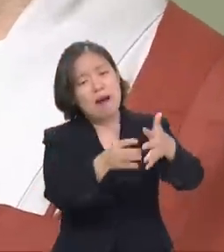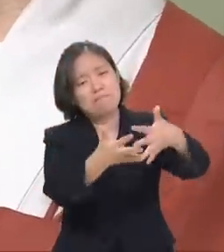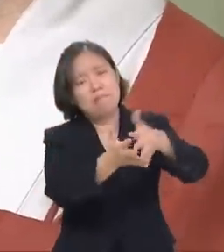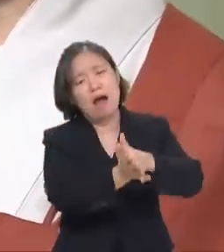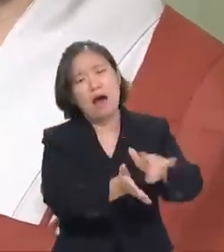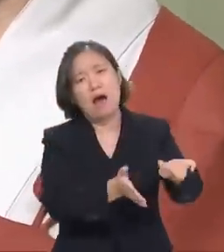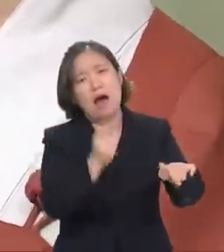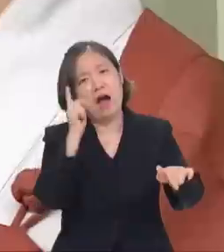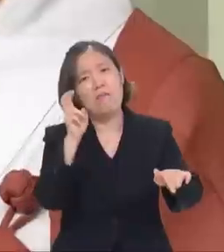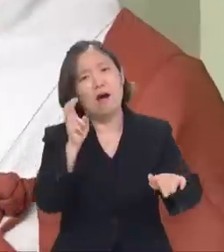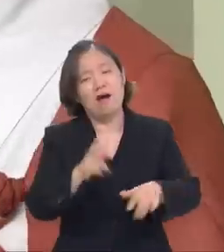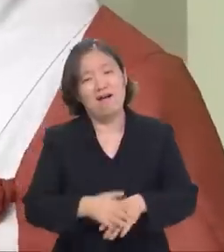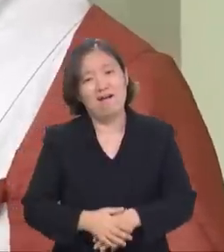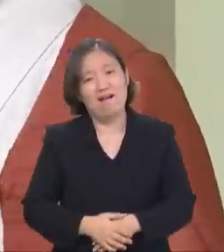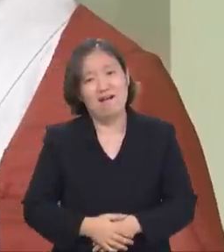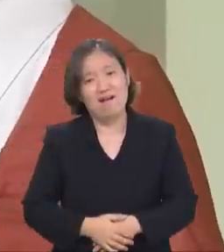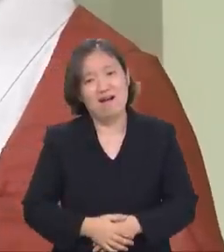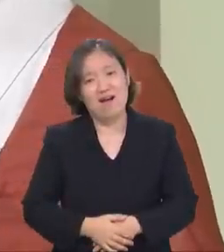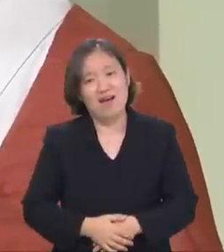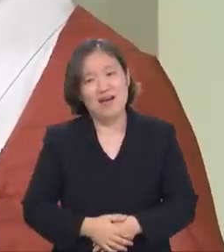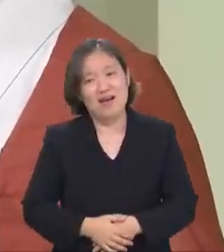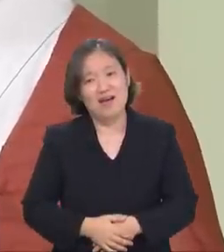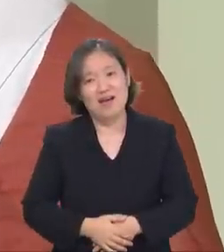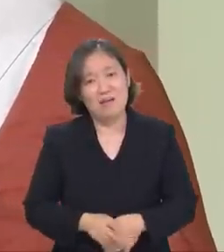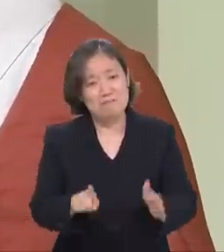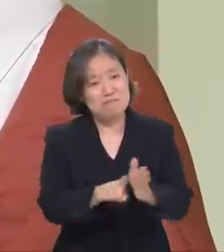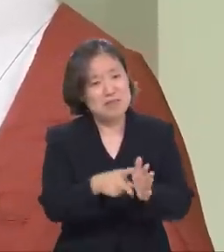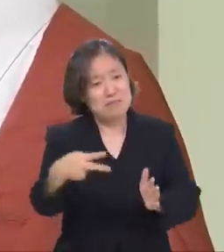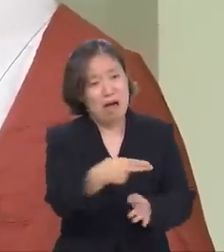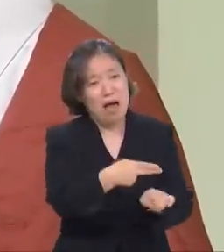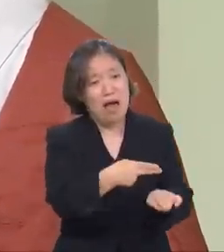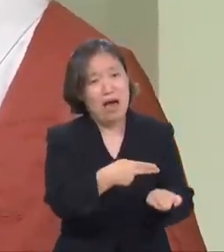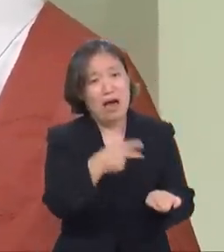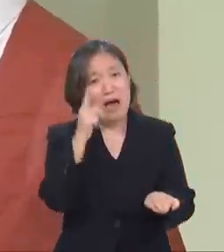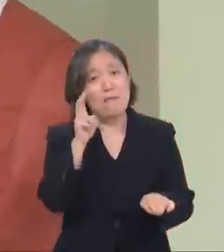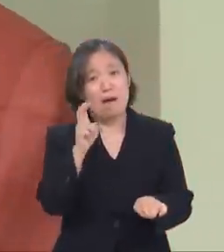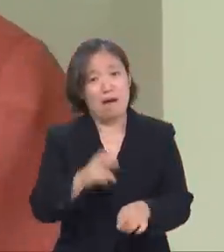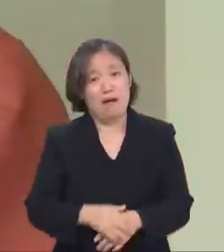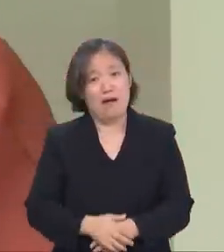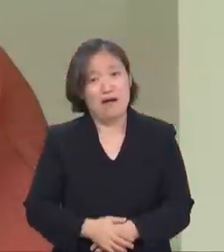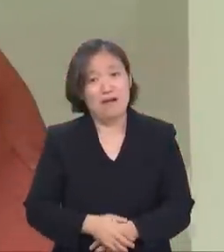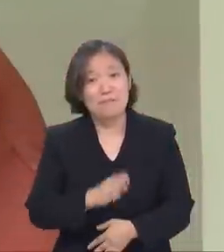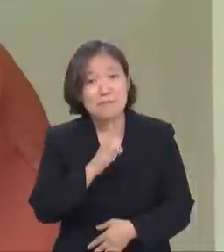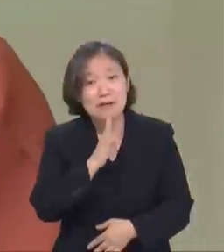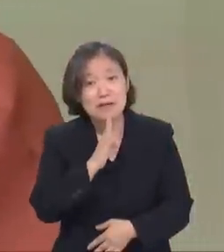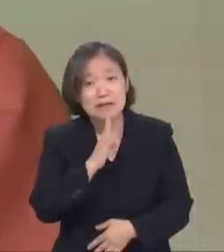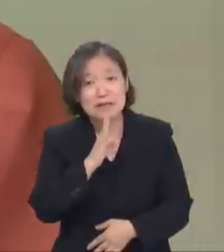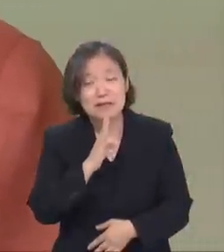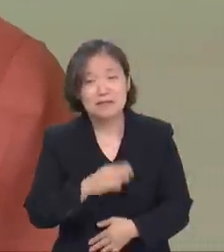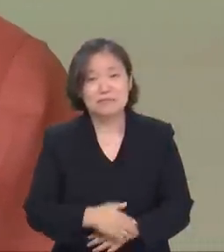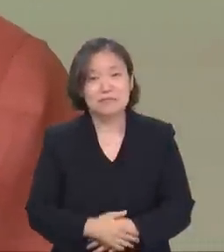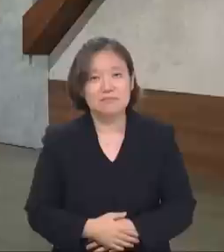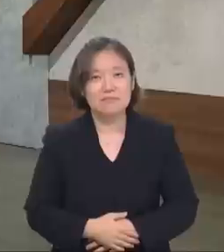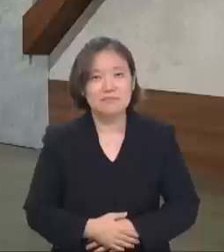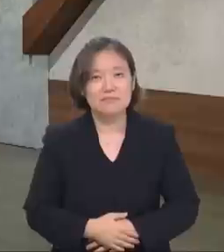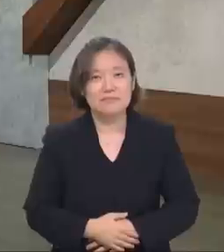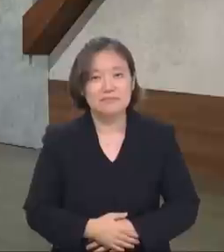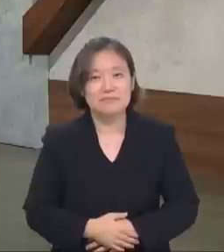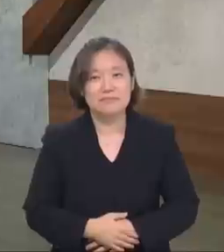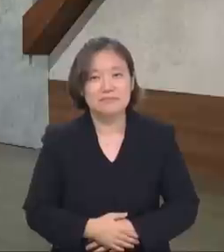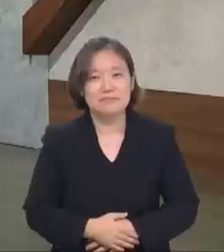쓰는데 입장에서 정말 뭐라 할 말이 없을 정도로 그런 괴롭고 답답한 상황이었을 겁니다